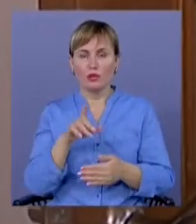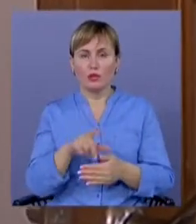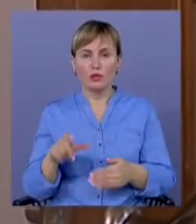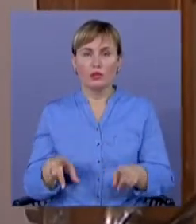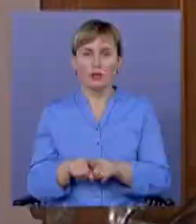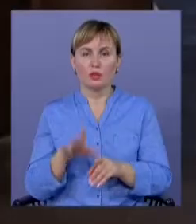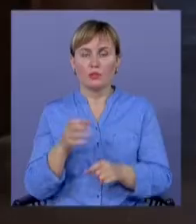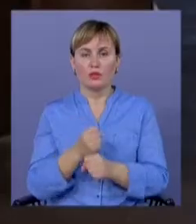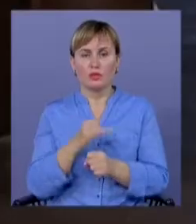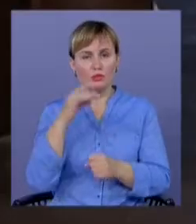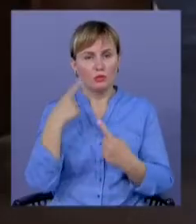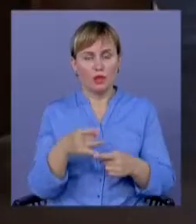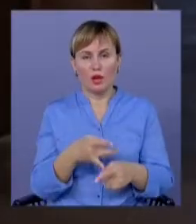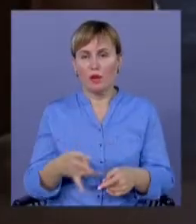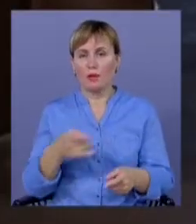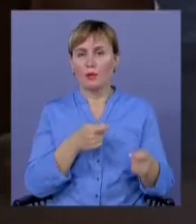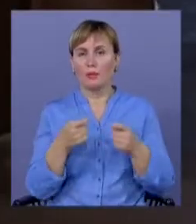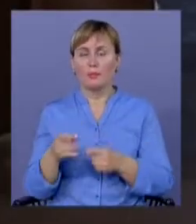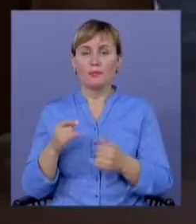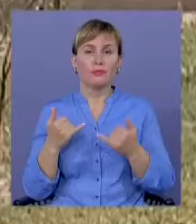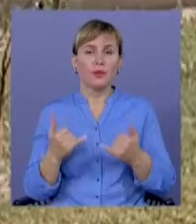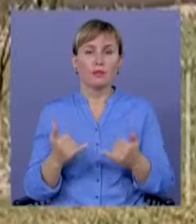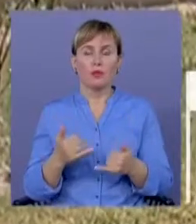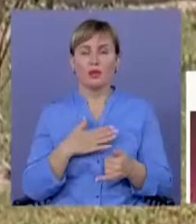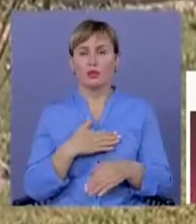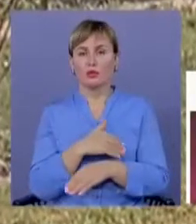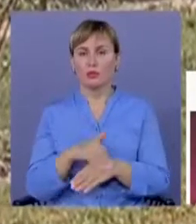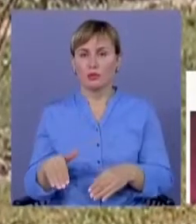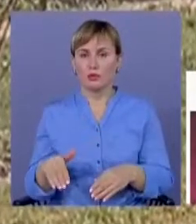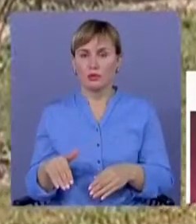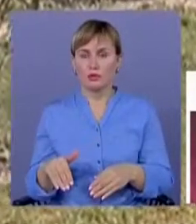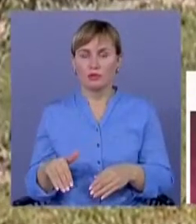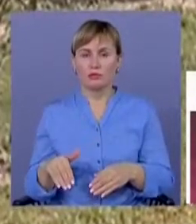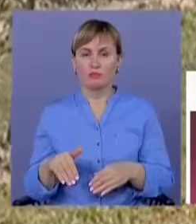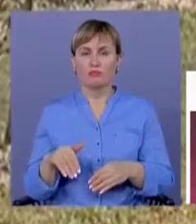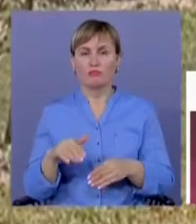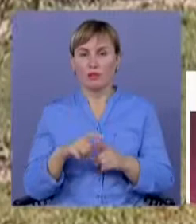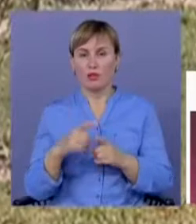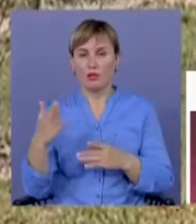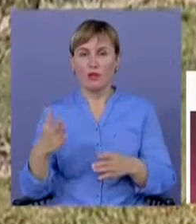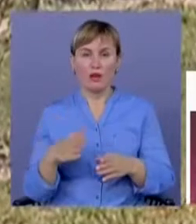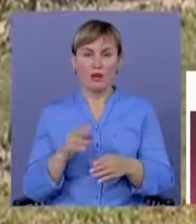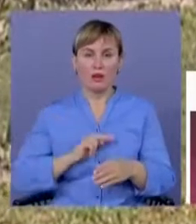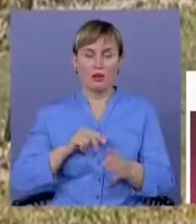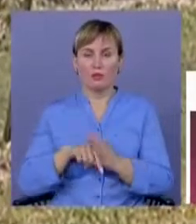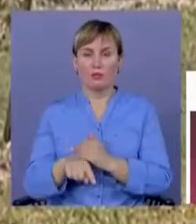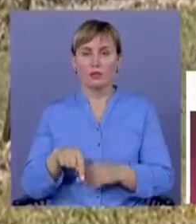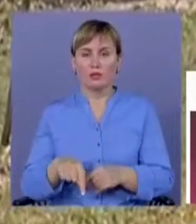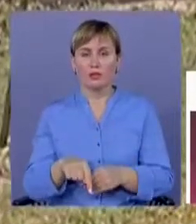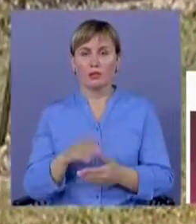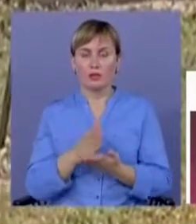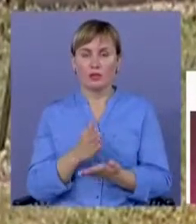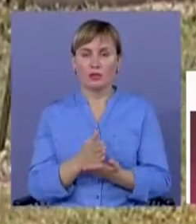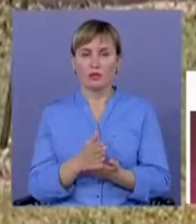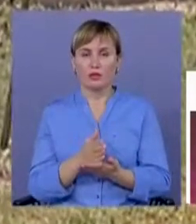придется возить из других районов. И вот теперь нашу улицу со слов подрядчика, здесь постоянно находится парень, вот,